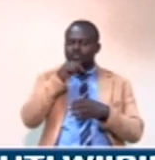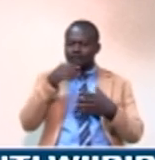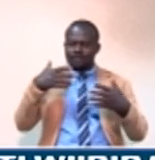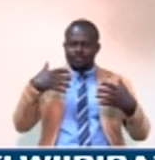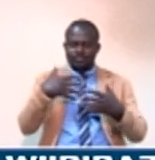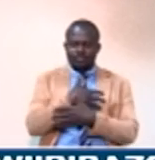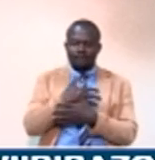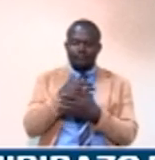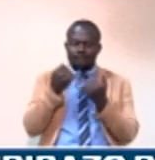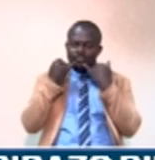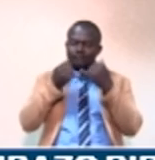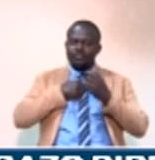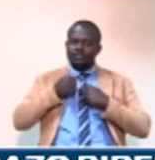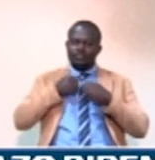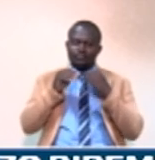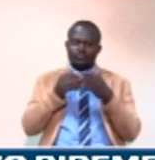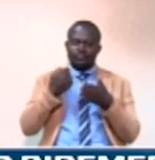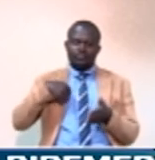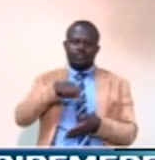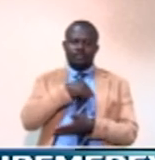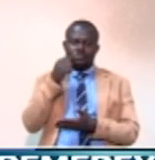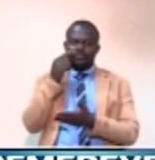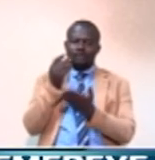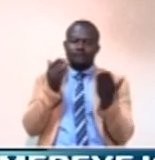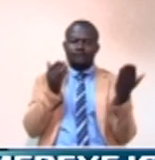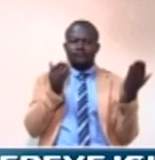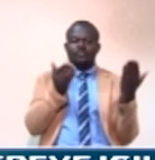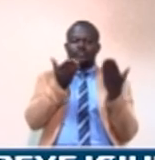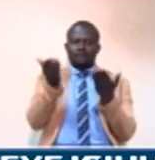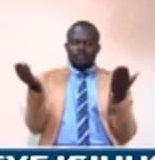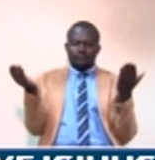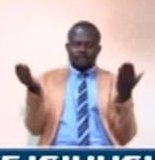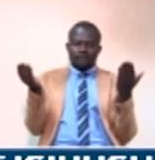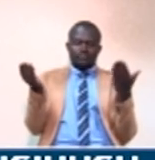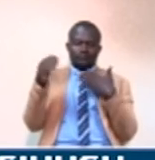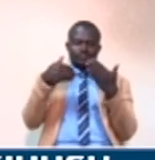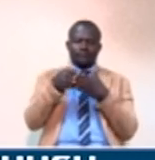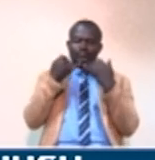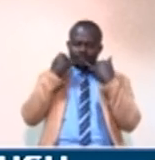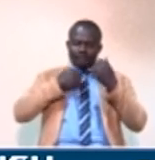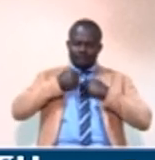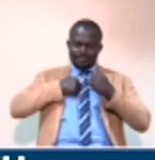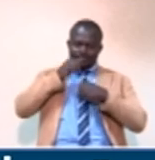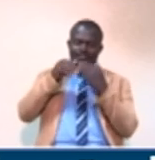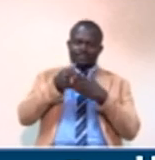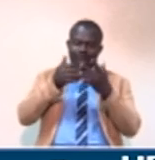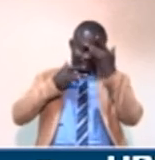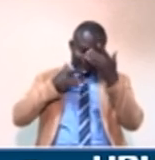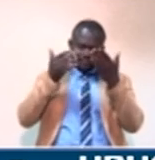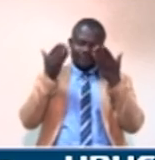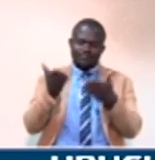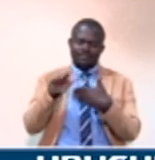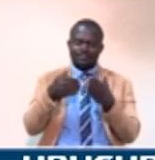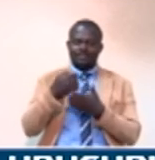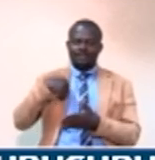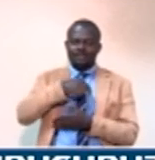kubibwira Abanyarwanda. Ntacyo guhisha kirimo, gihari. Natwe tukaza ingamba tukabibwira Abanyarwanda ko ubwo bwandu buhari, izo varianti